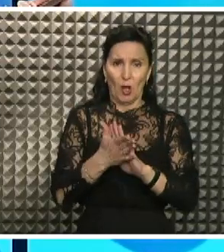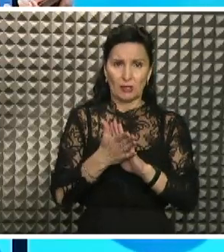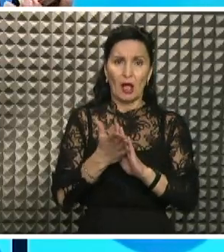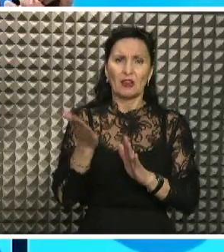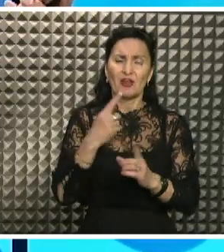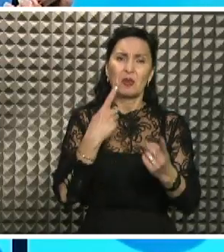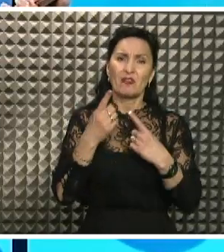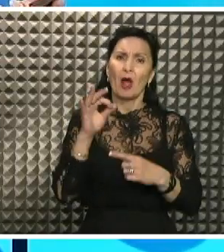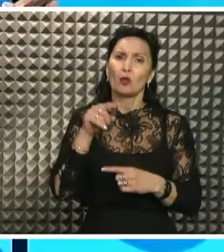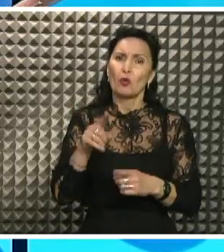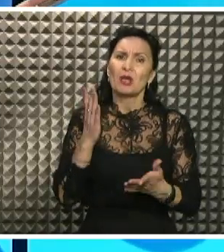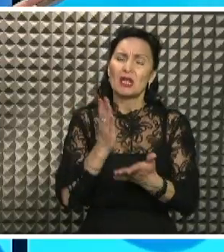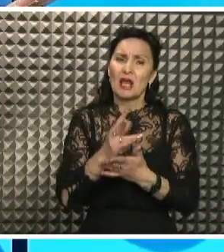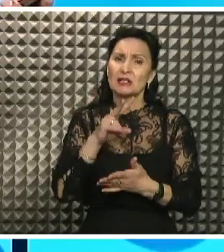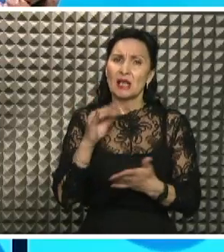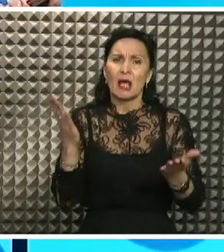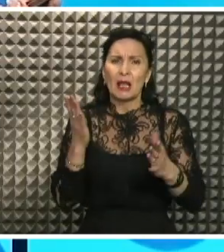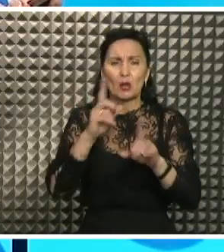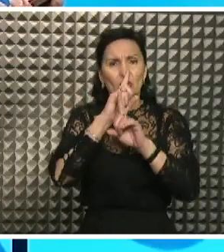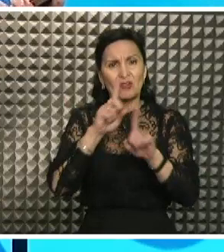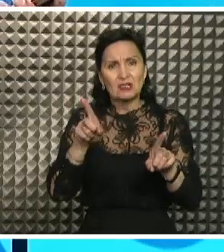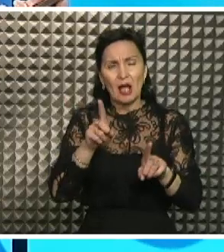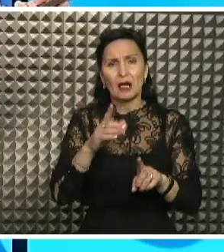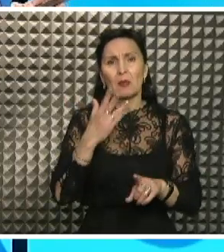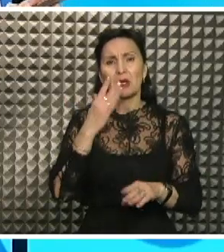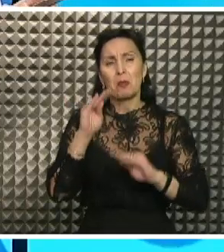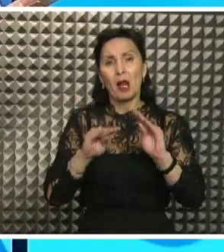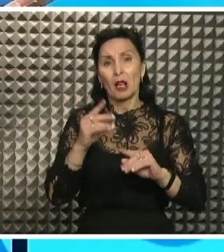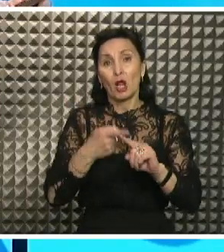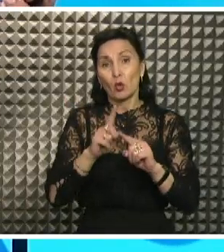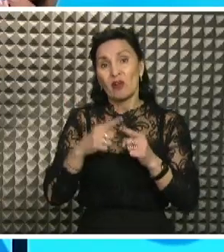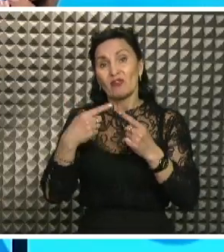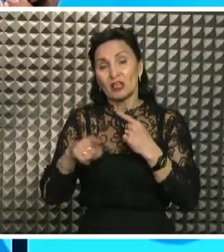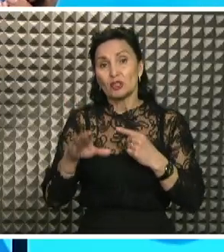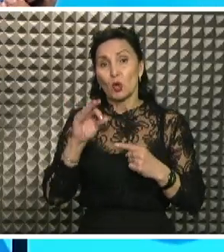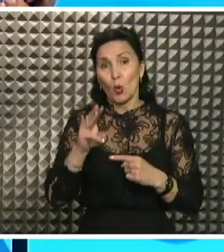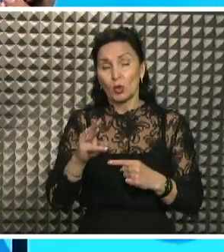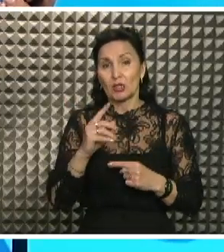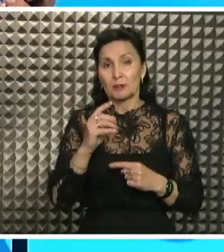давайте поговорим о том, есть ли какие-то универсальные, да, препараты, которые в отличие от